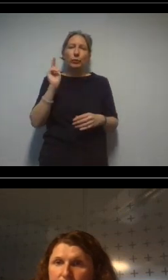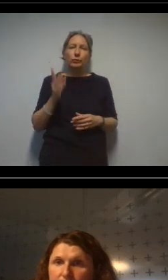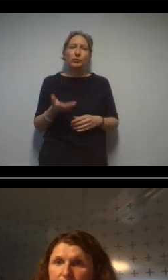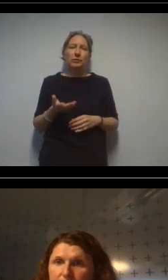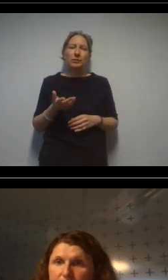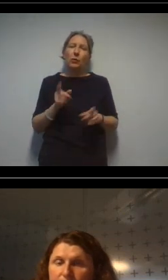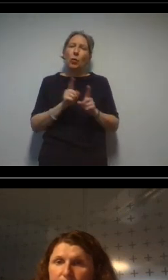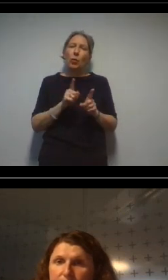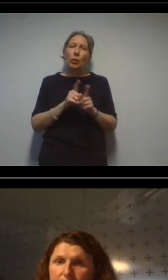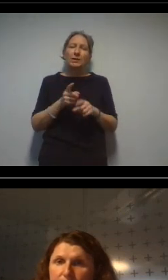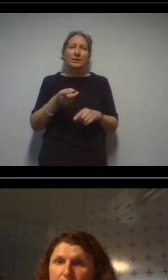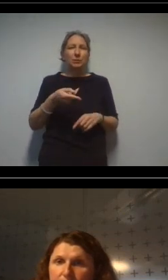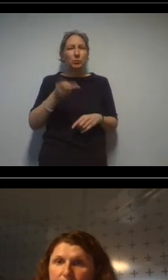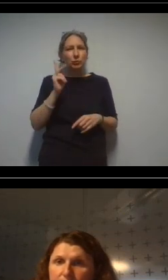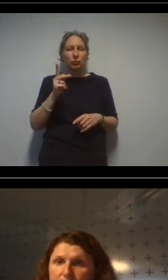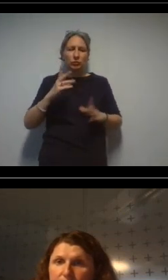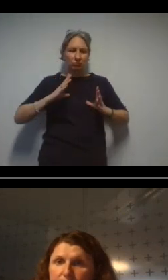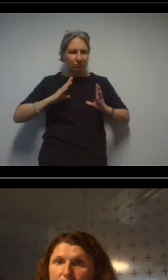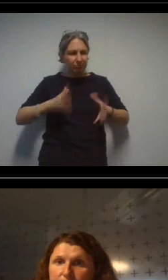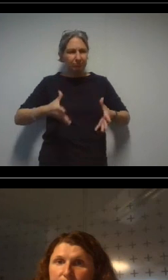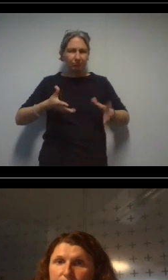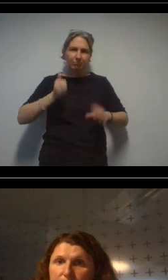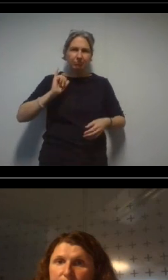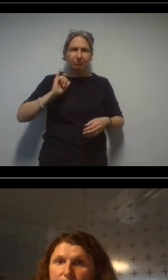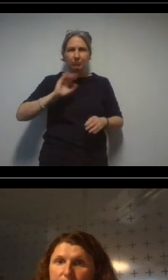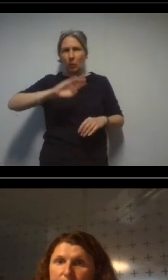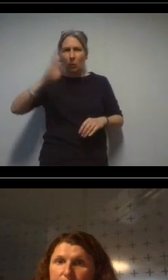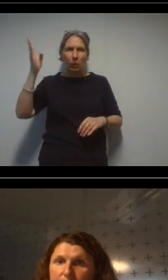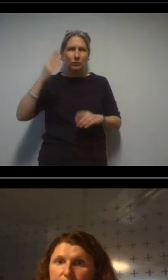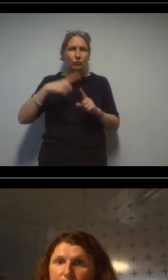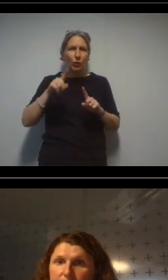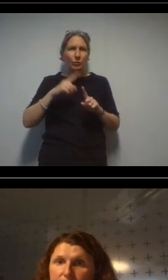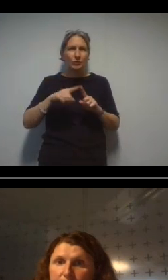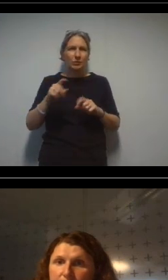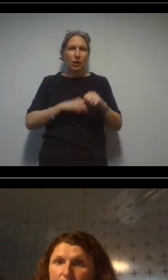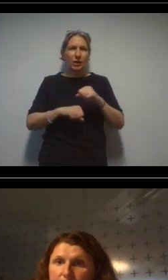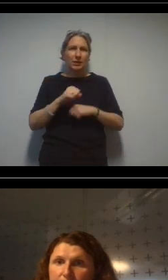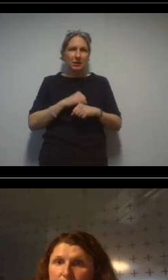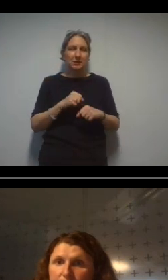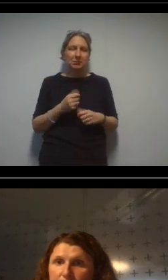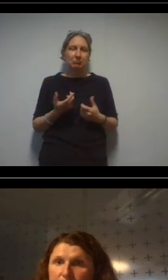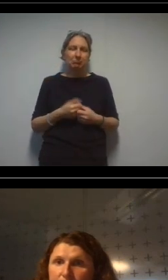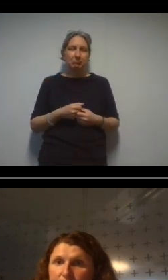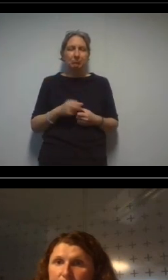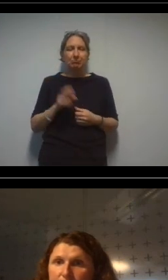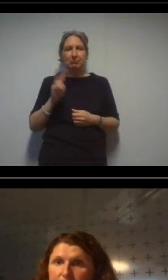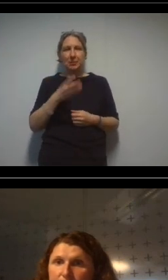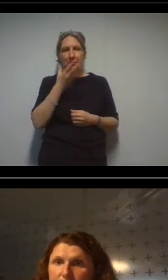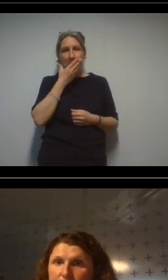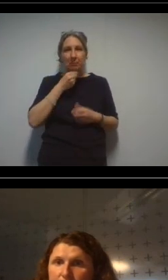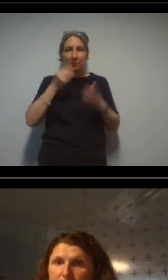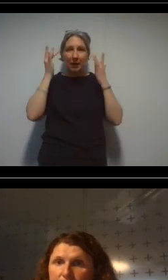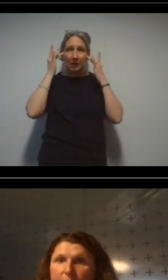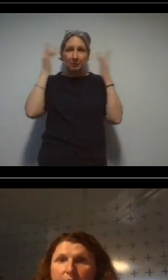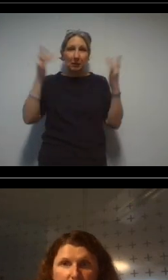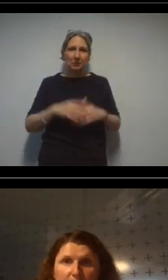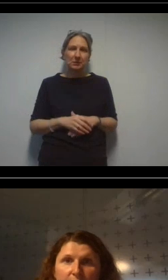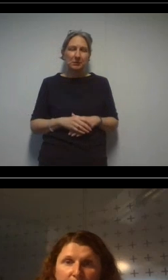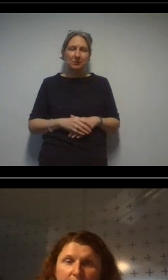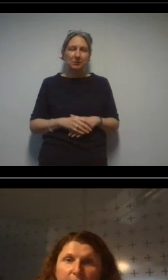aussi plus enclins à participer à d'autres initiatives. Donc c'est vraiment une très belle expérience.